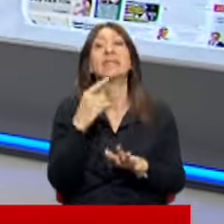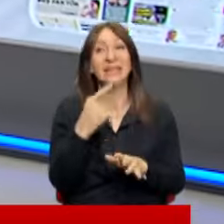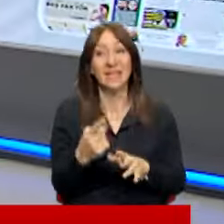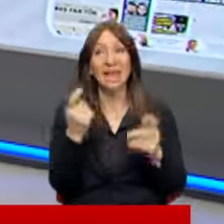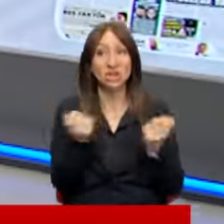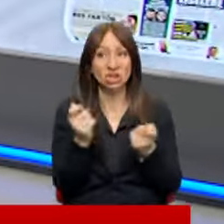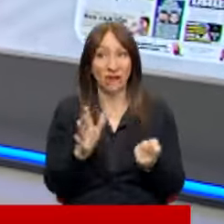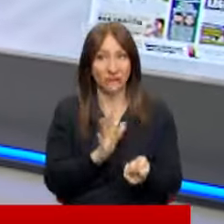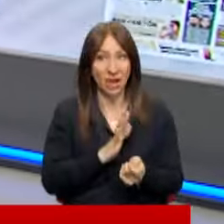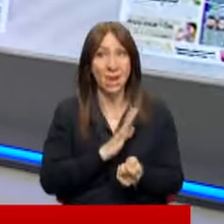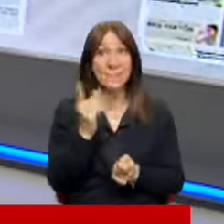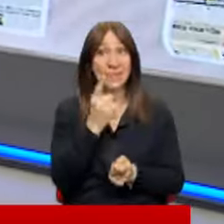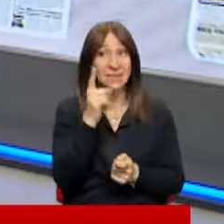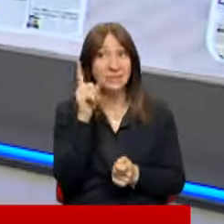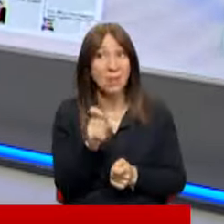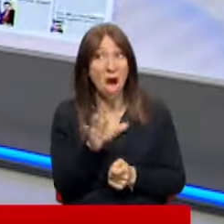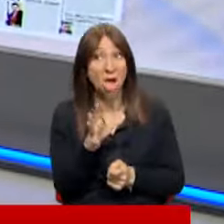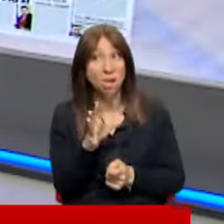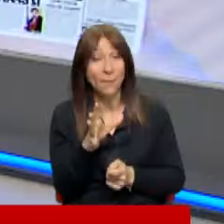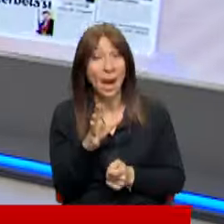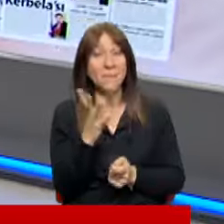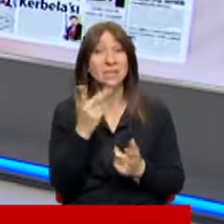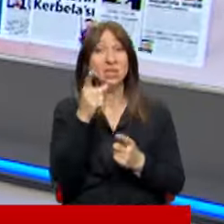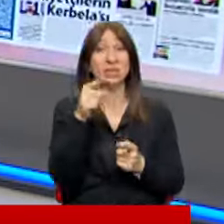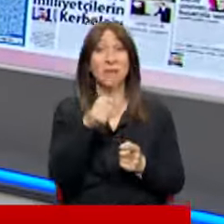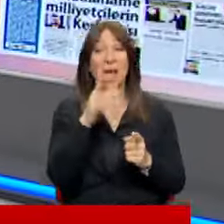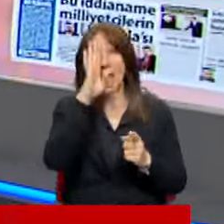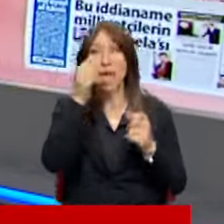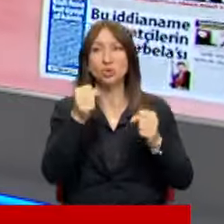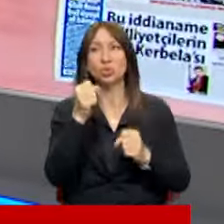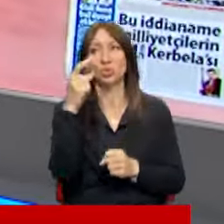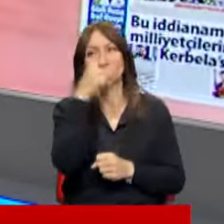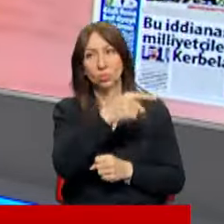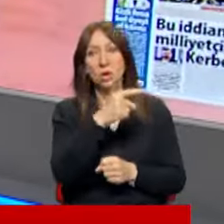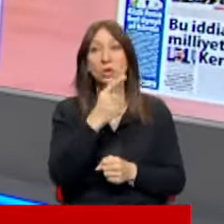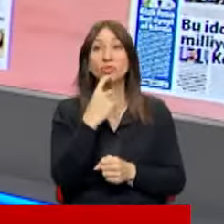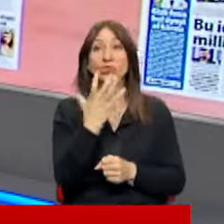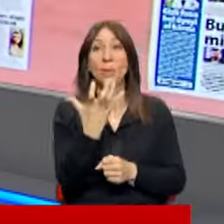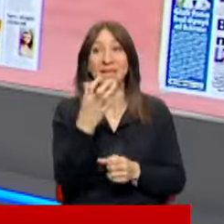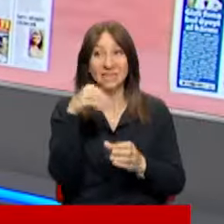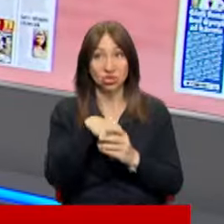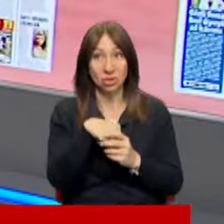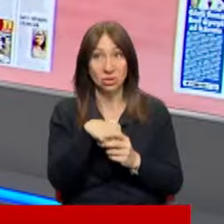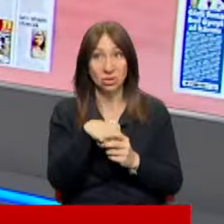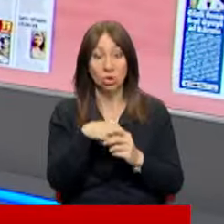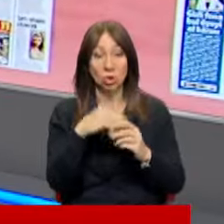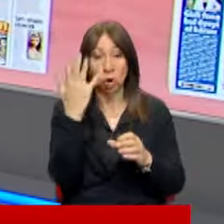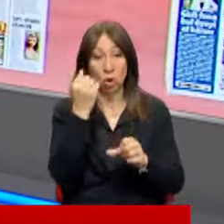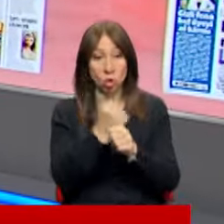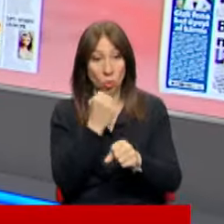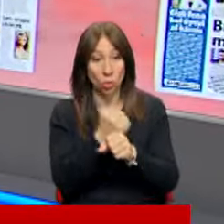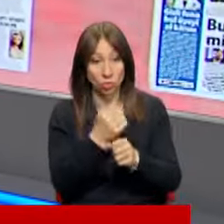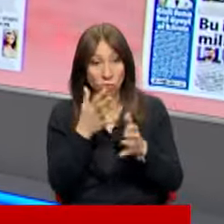Dedirten yatırımlardan birisi mi acaba? Mesela şimdi sizleri Erzurum'a götüreceğiz. Domates için kömür mü